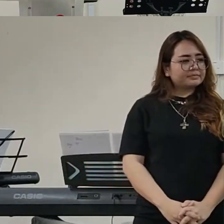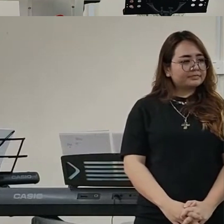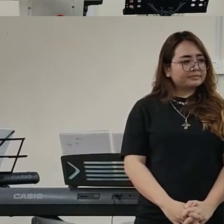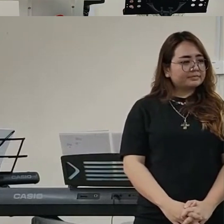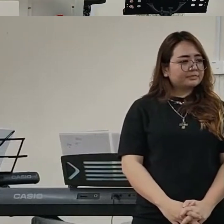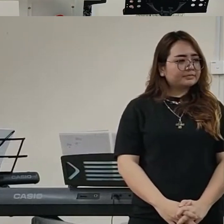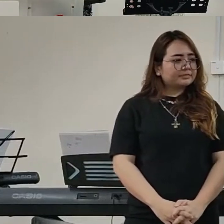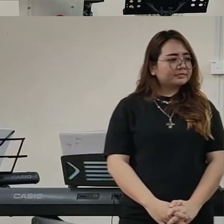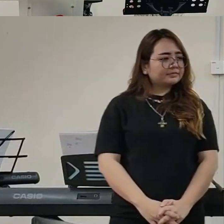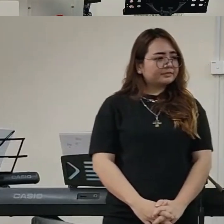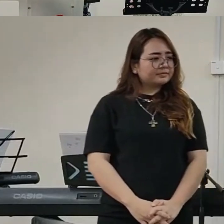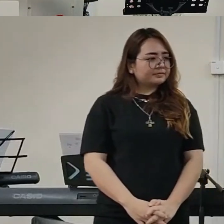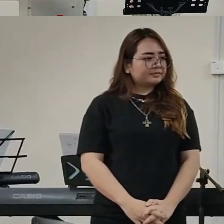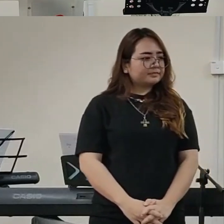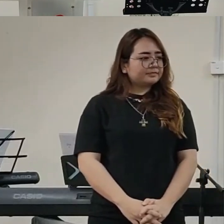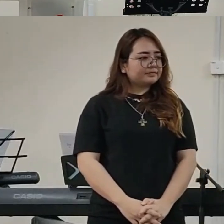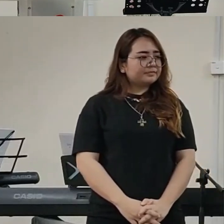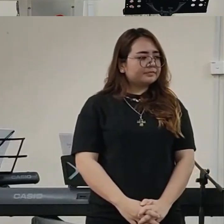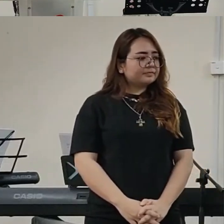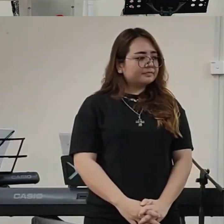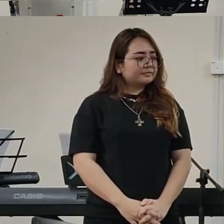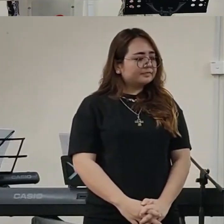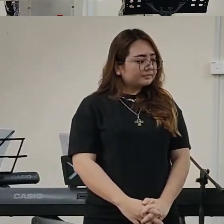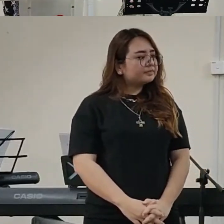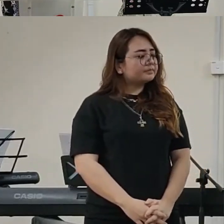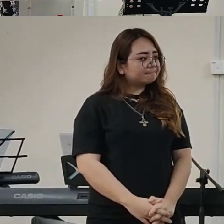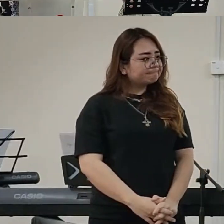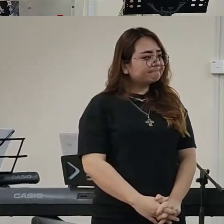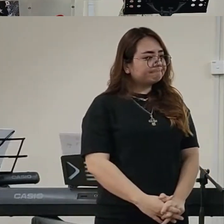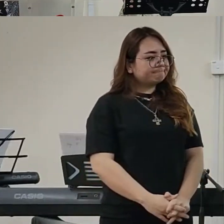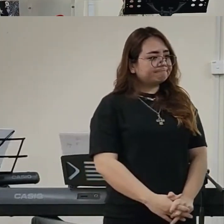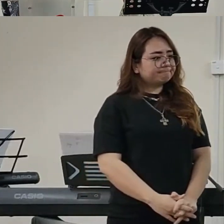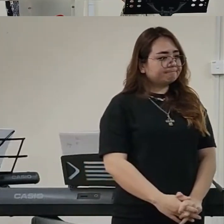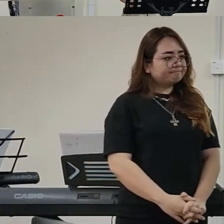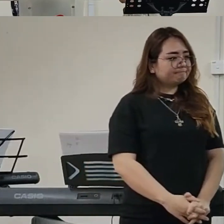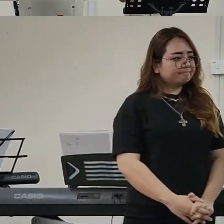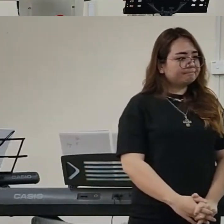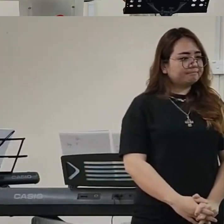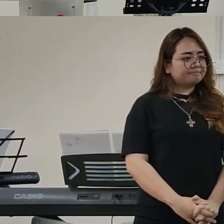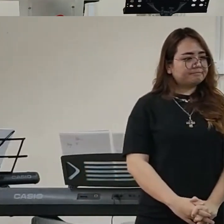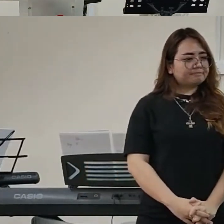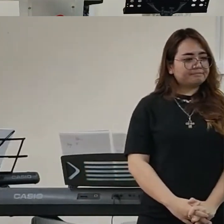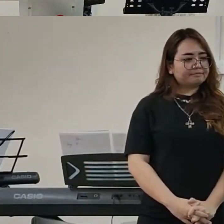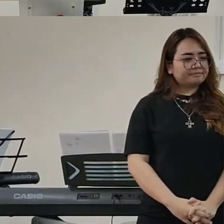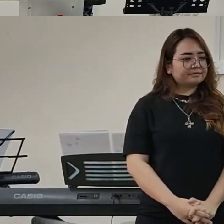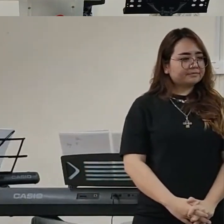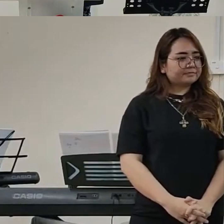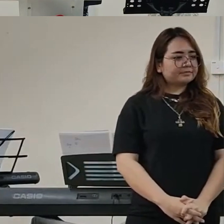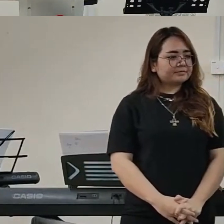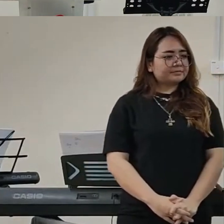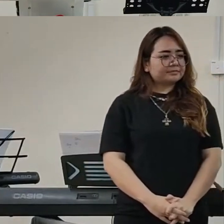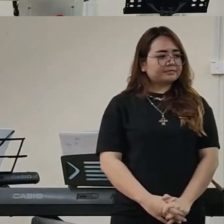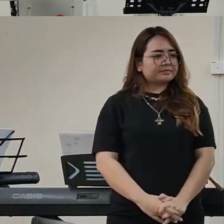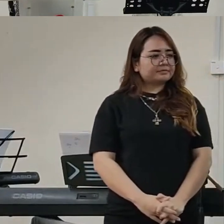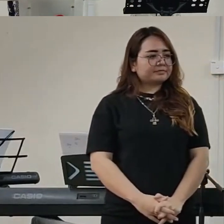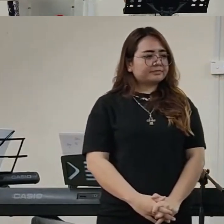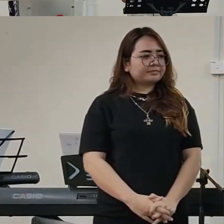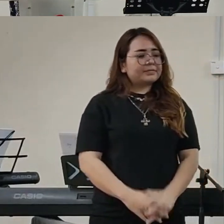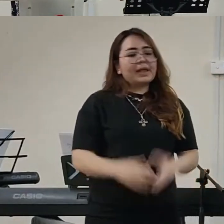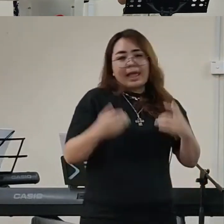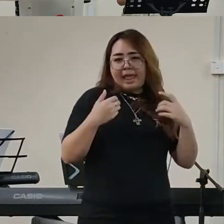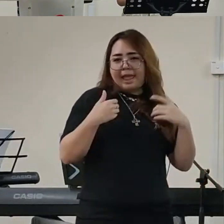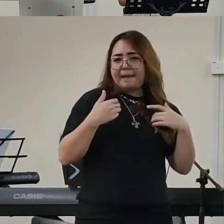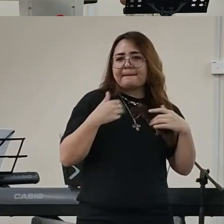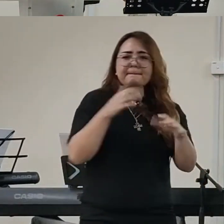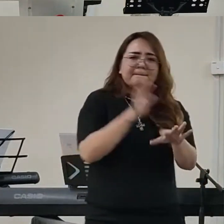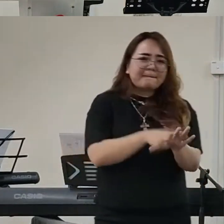facts are interesting because the Bible should be very close to our hearts. 那这些有趣的事实呢，就是在牧师的讲道里面，在